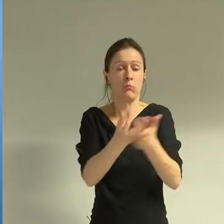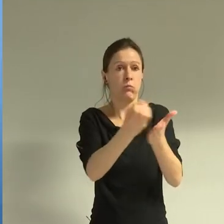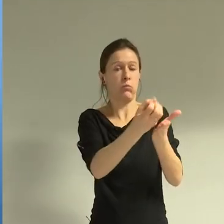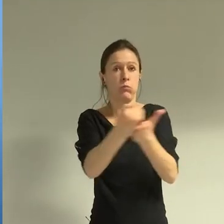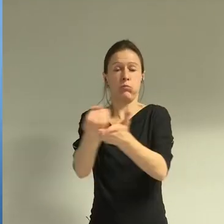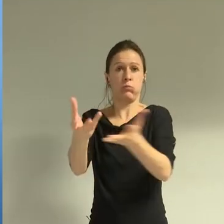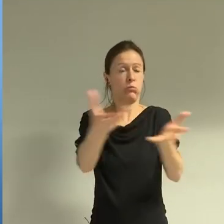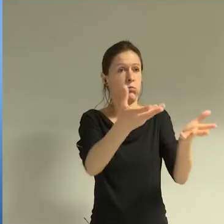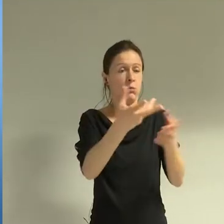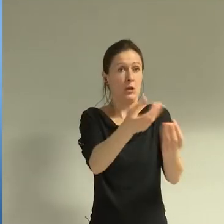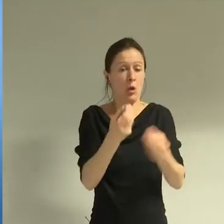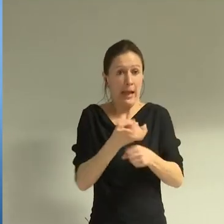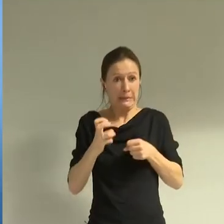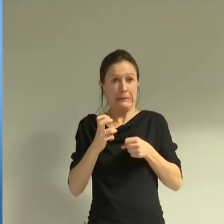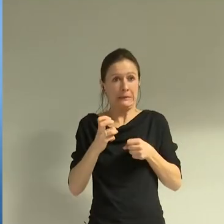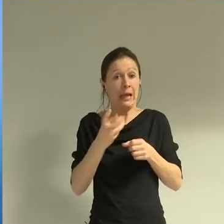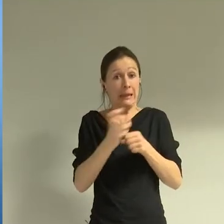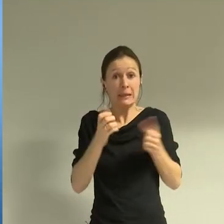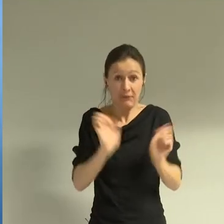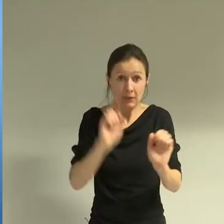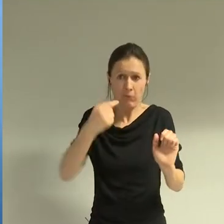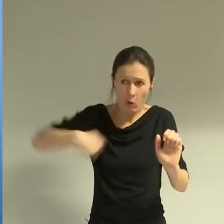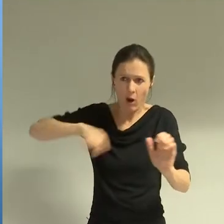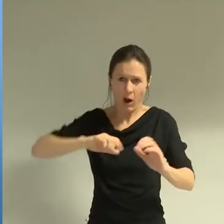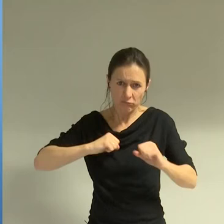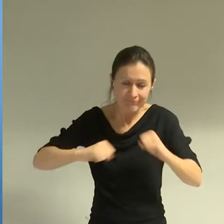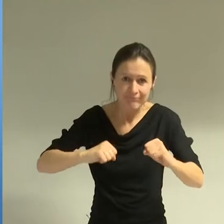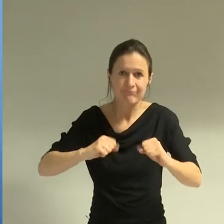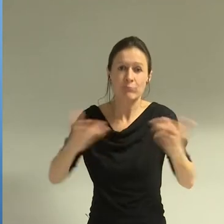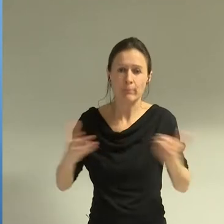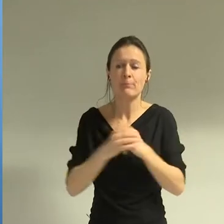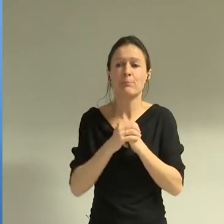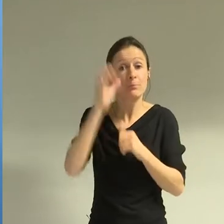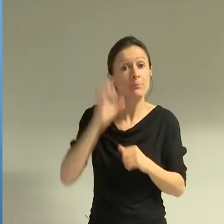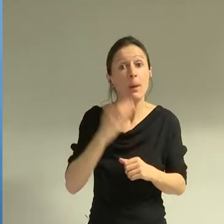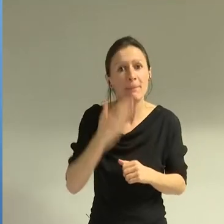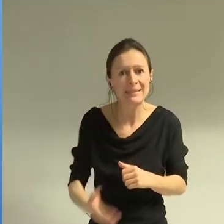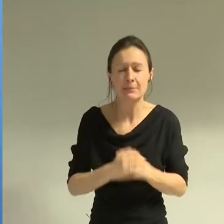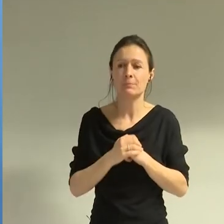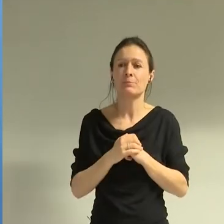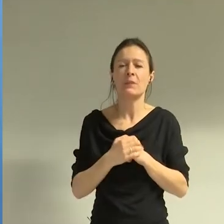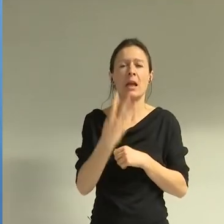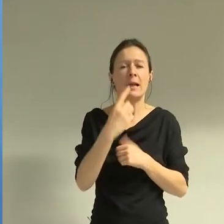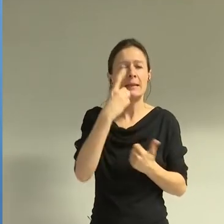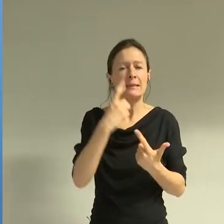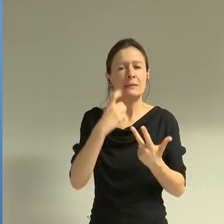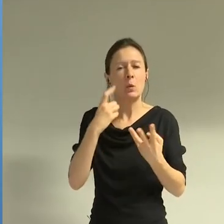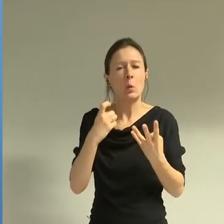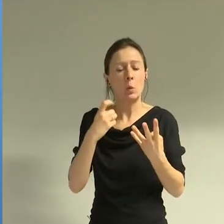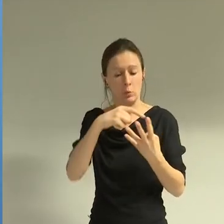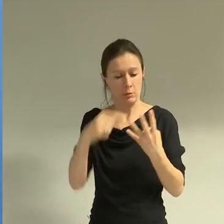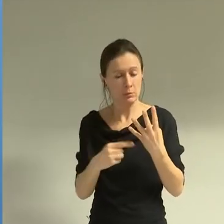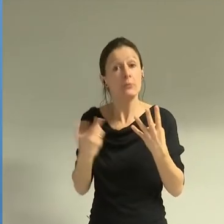nous avons la clau les quatre questions orales et je vous propose